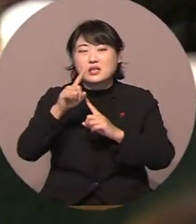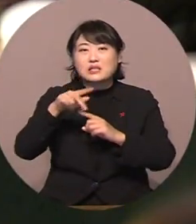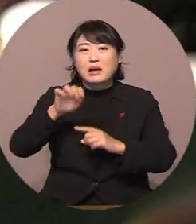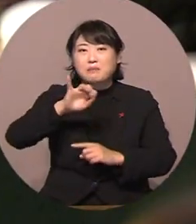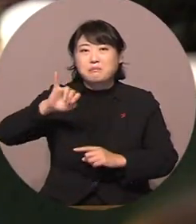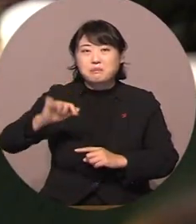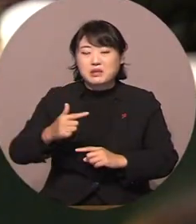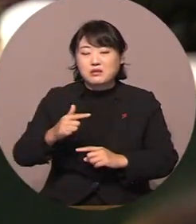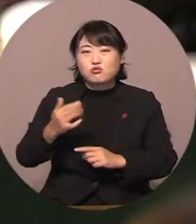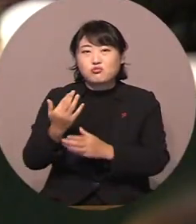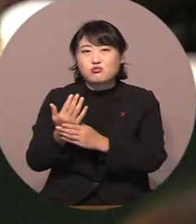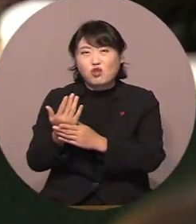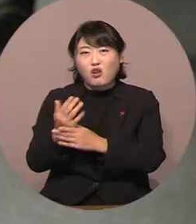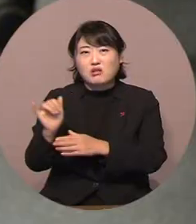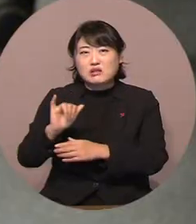분석이 있었습니다